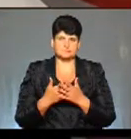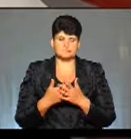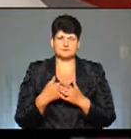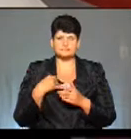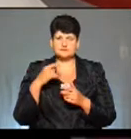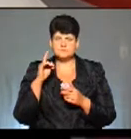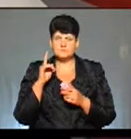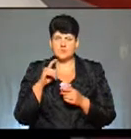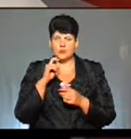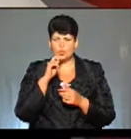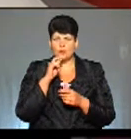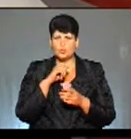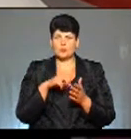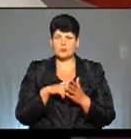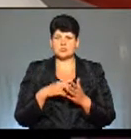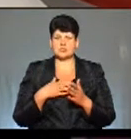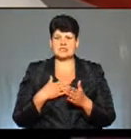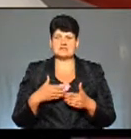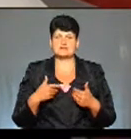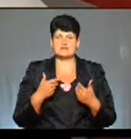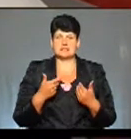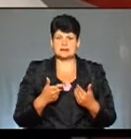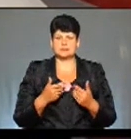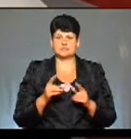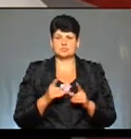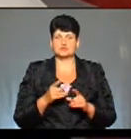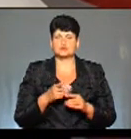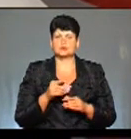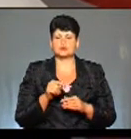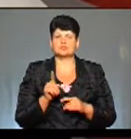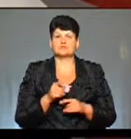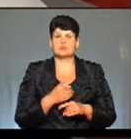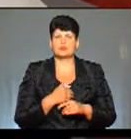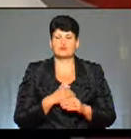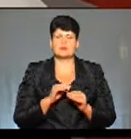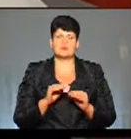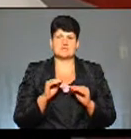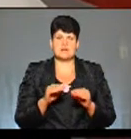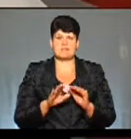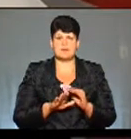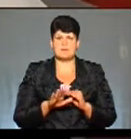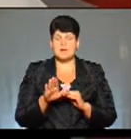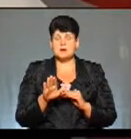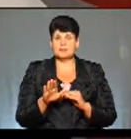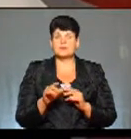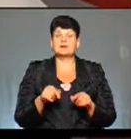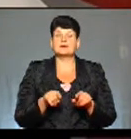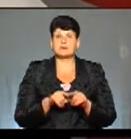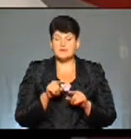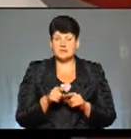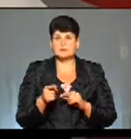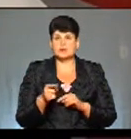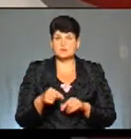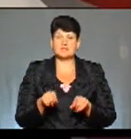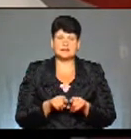нас Укрпошта зверталася стосовно того, що вони хочуть, і таки поставили вони пандус. І так, як в Тернополі, так і по